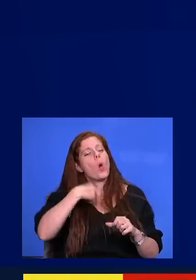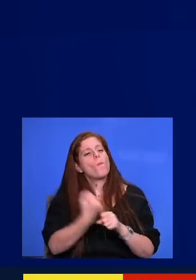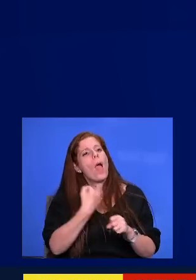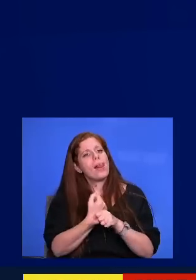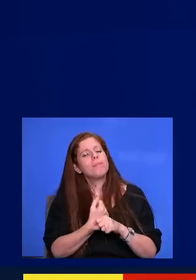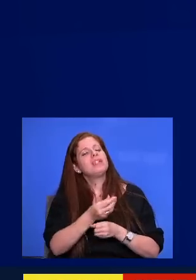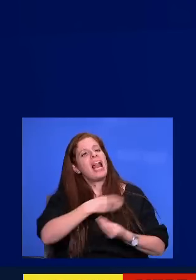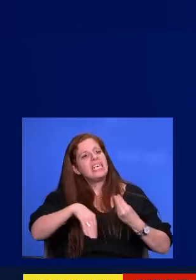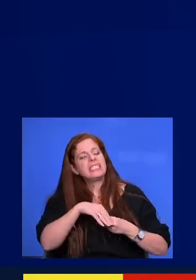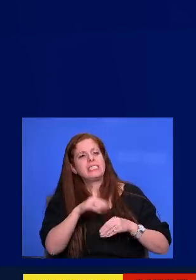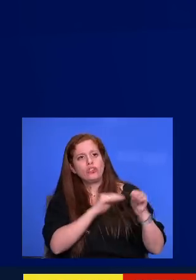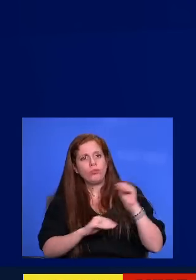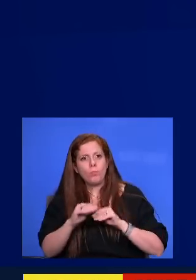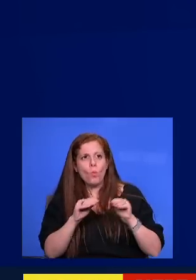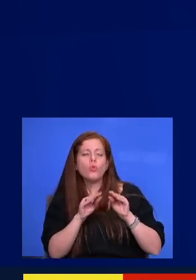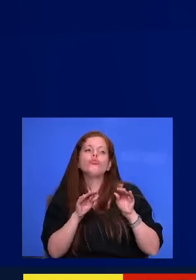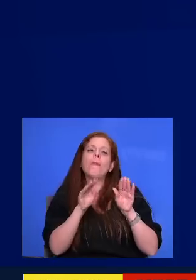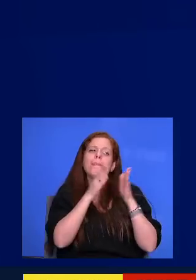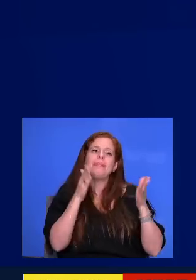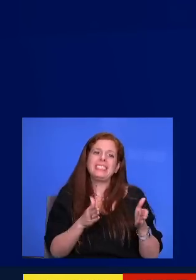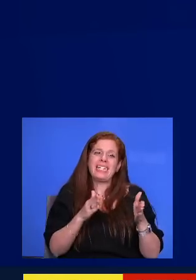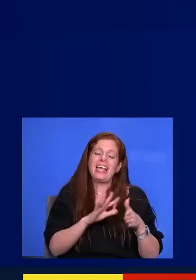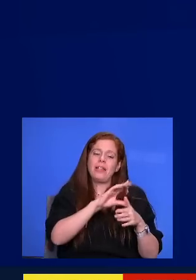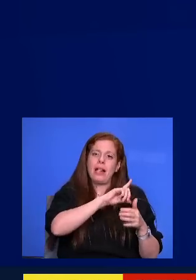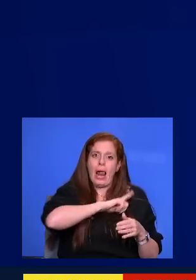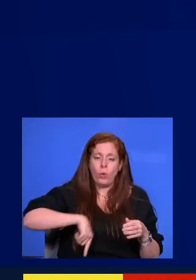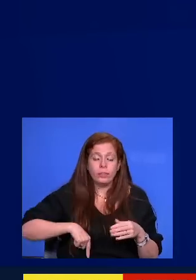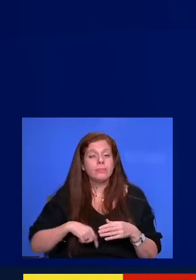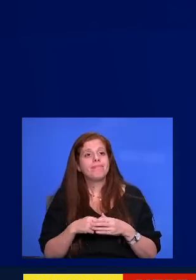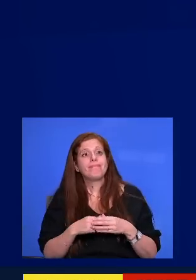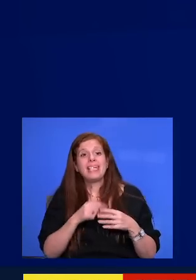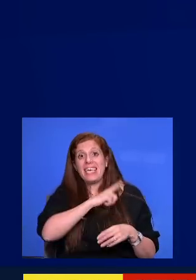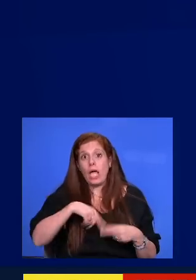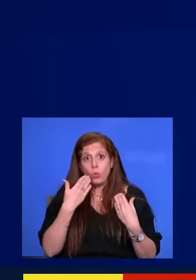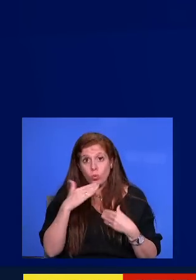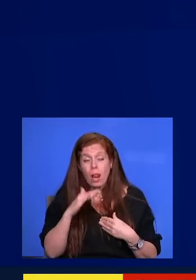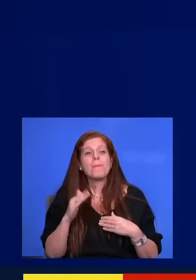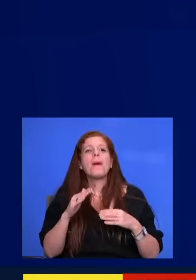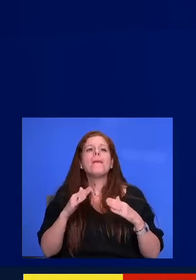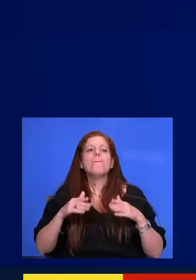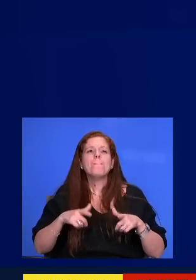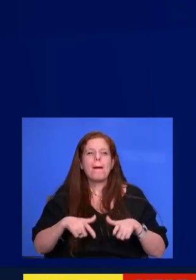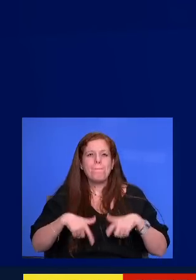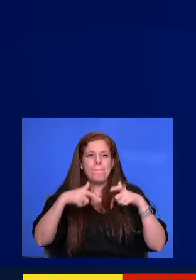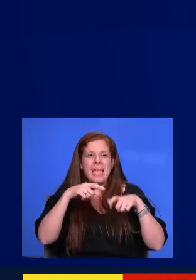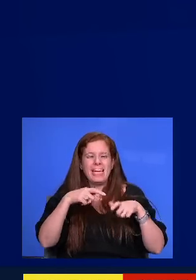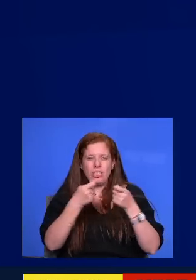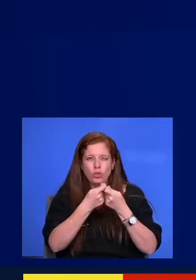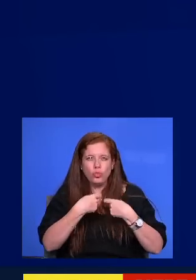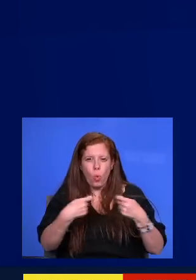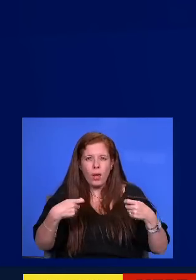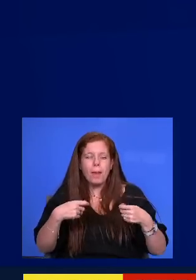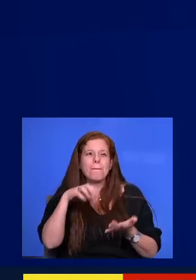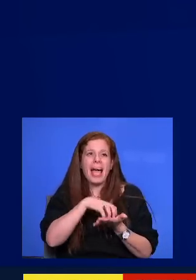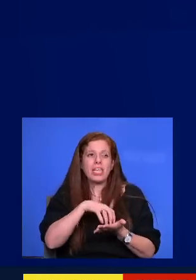השימוש במסגרת תוכנית כלל עירונית בסמכות מחוזית. תגובת עיריית ירושלים. בעניין שוק מחנה יהודה, מדובר בדוכן ותיק,